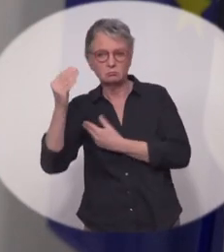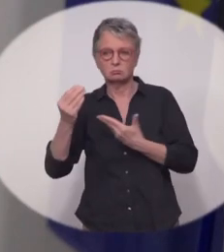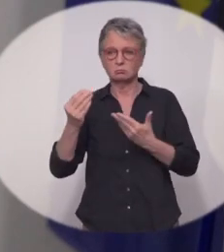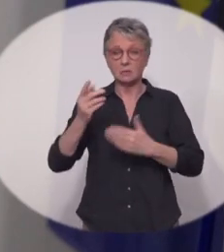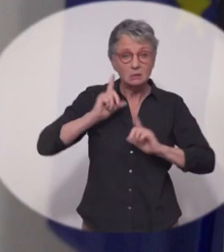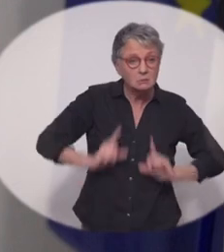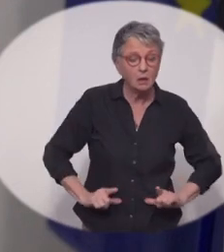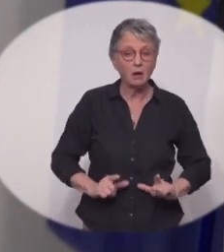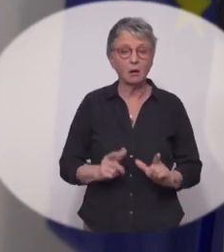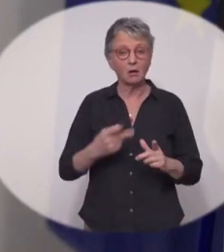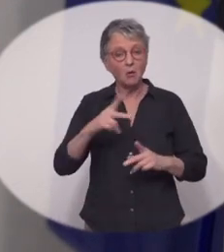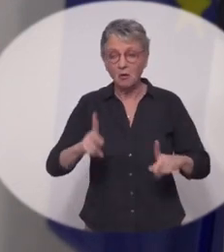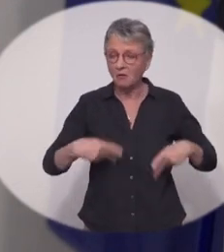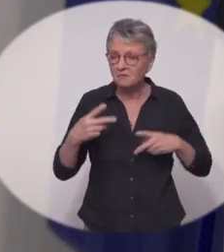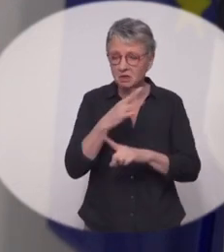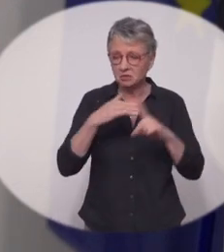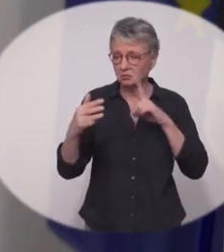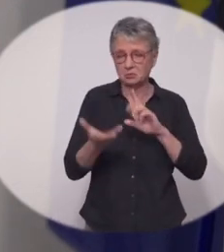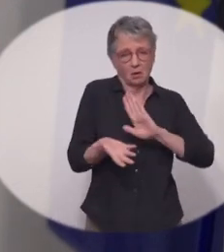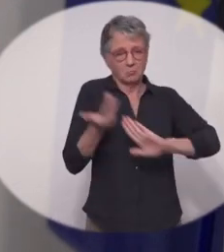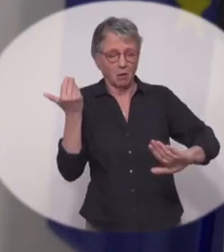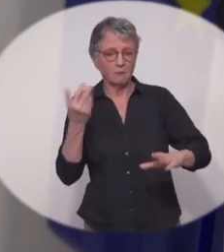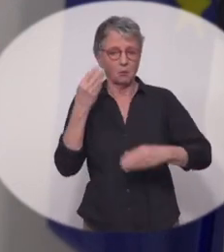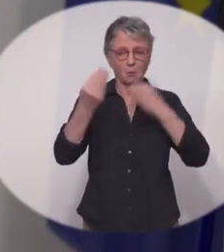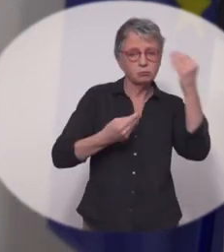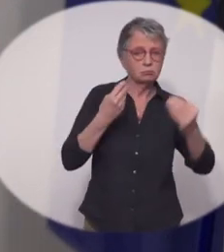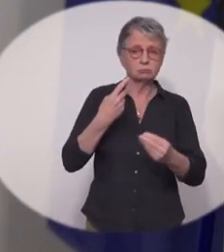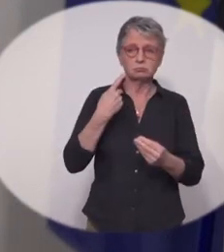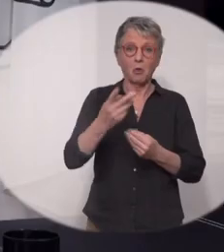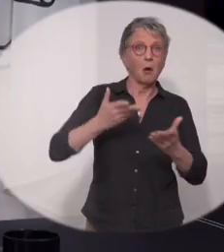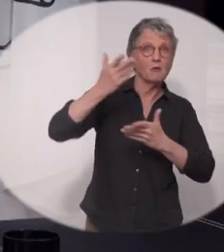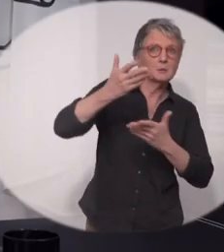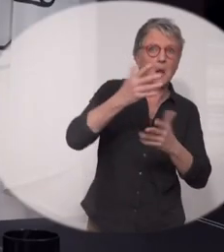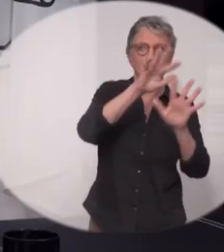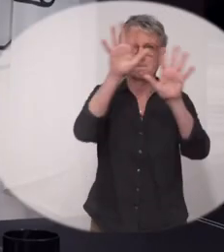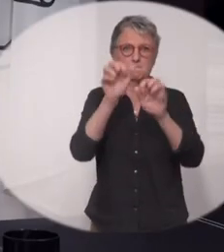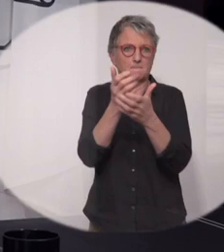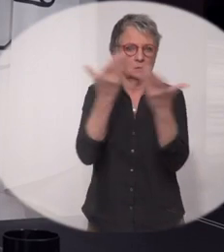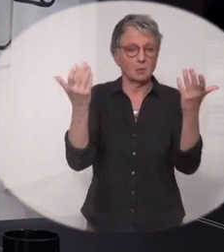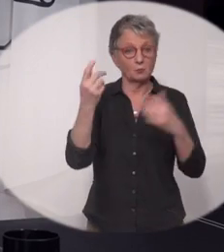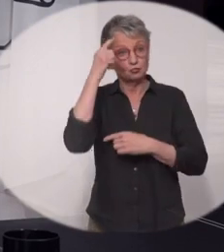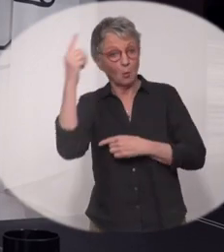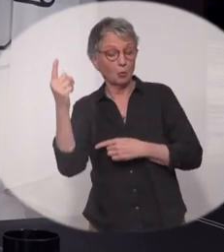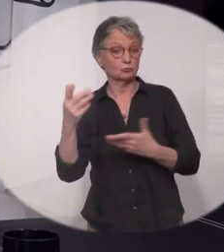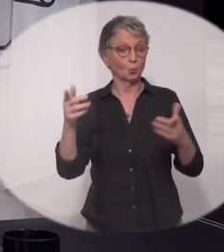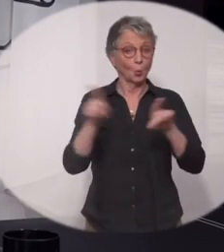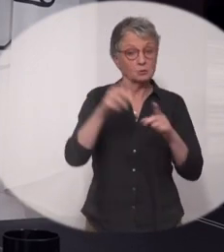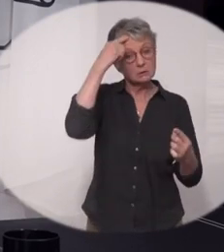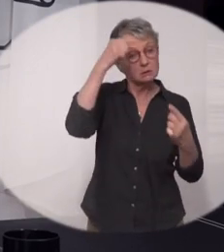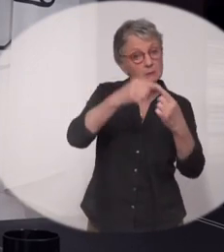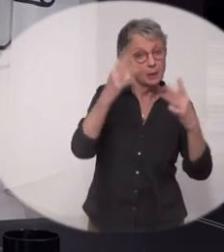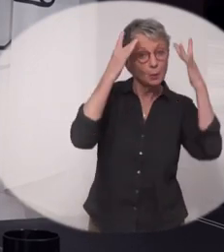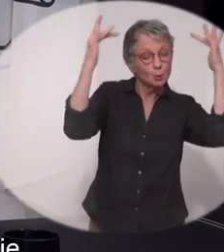s'interrogeant sur un avenir dont il n'arrive plus à discerner les contours je pense aux acteurs culturels et à leur sentiment